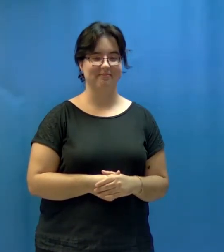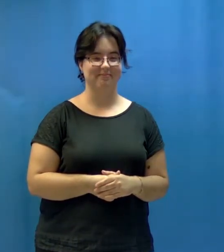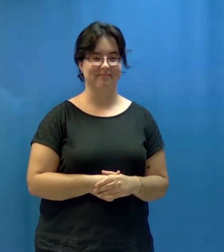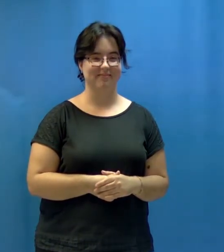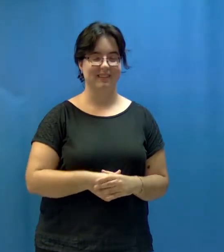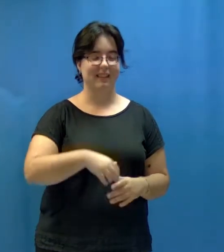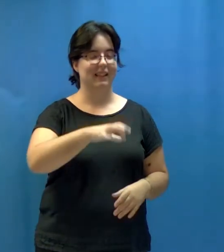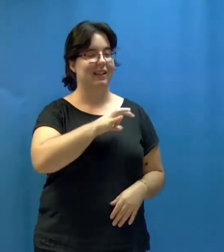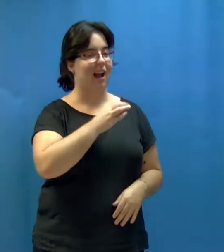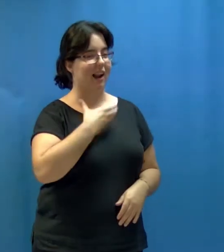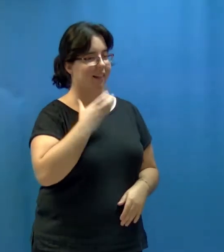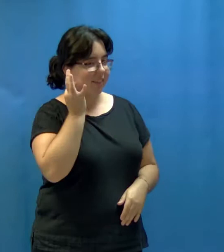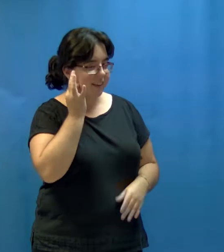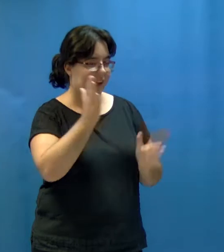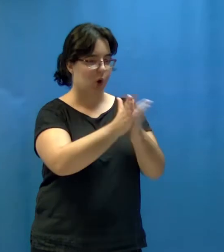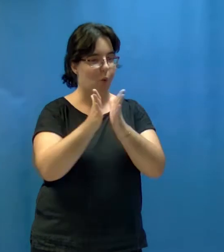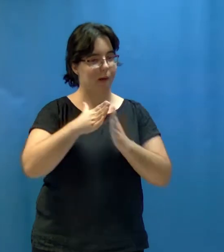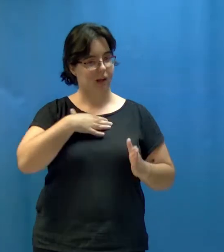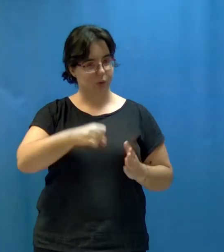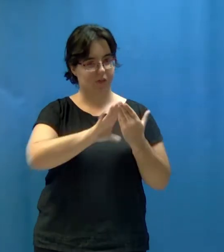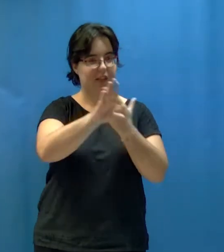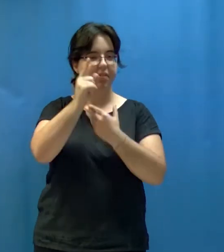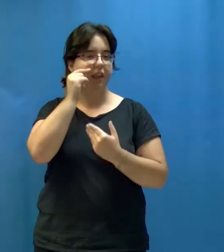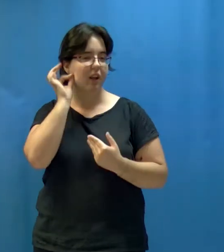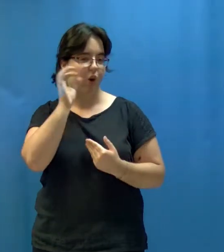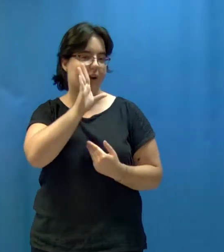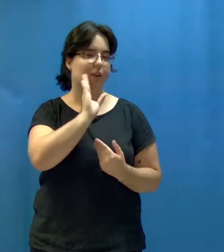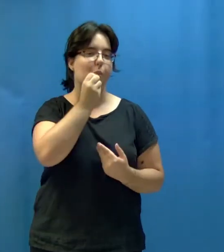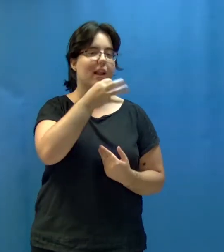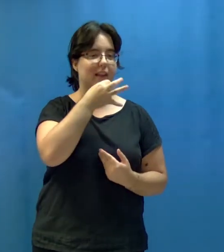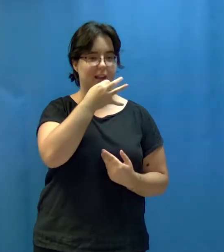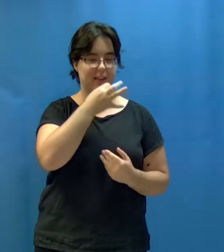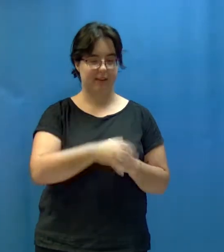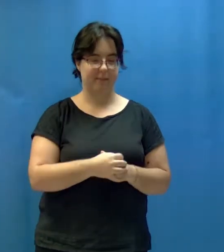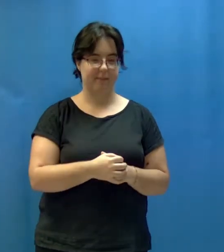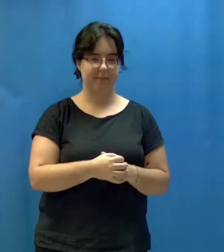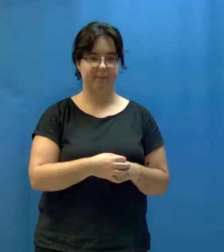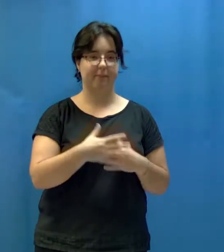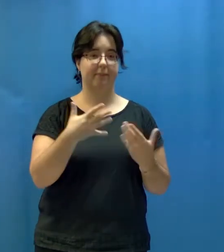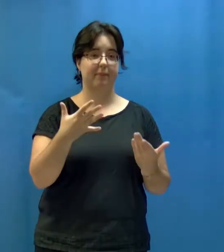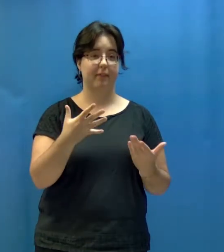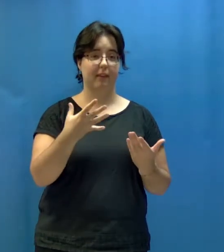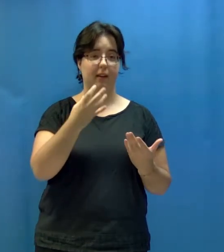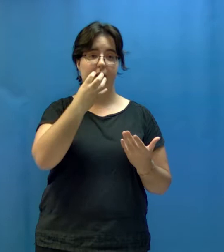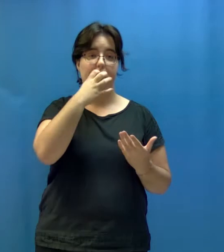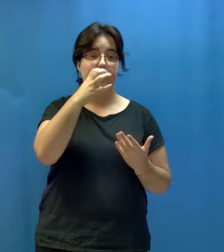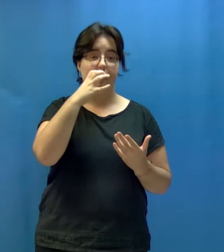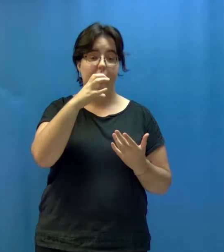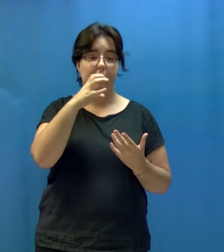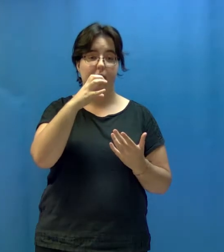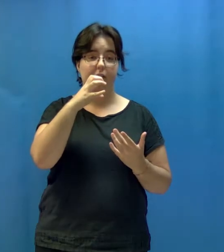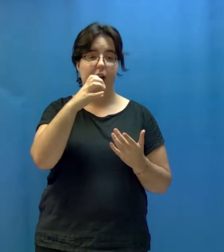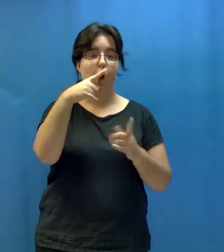Senyora alcaldessa, companys de corporació, veïns i veïnes de Castelló, molt bona vesprada. En la rèplica us explicaré on està la creu. En la rèplica us diré on està la